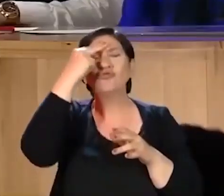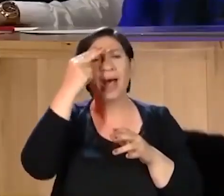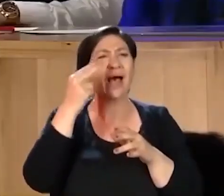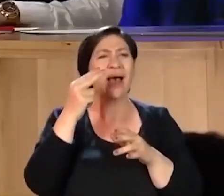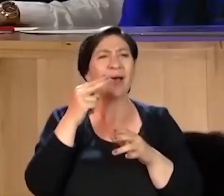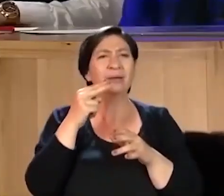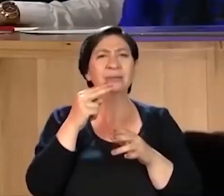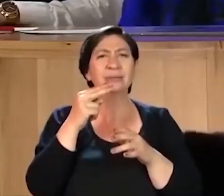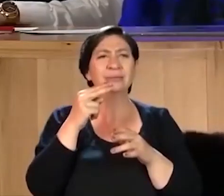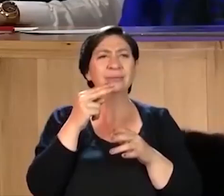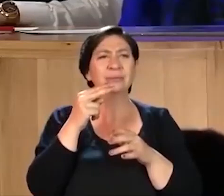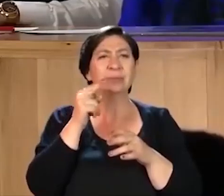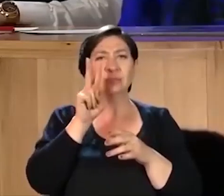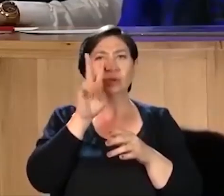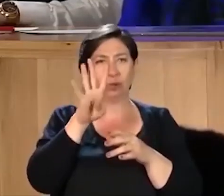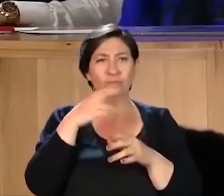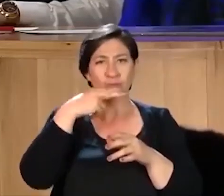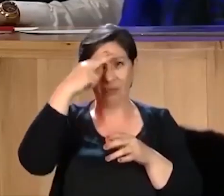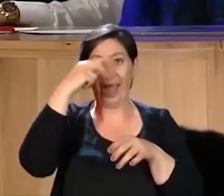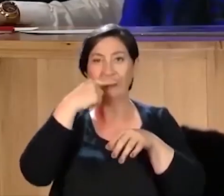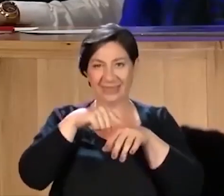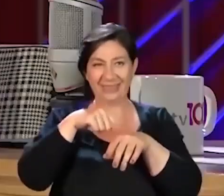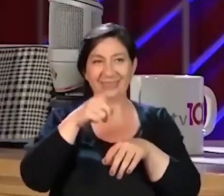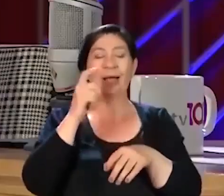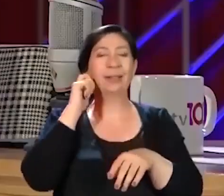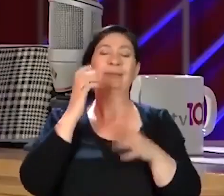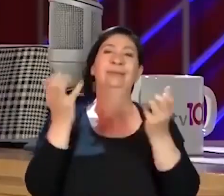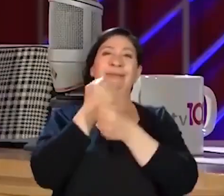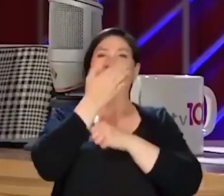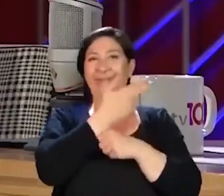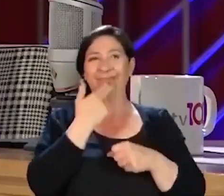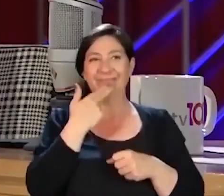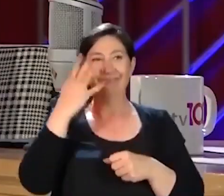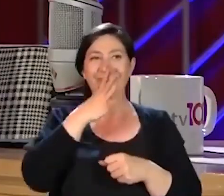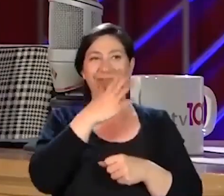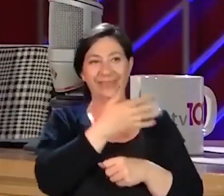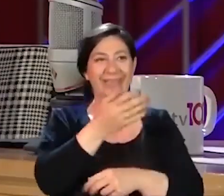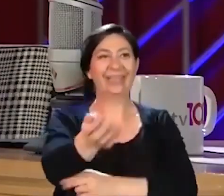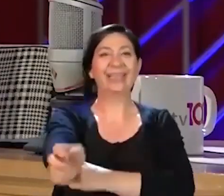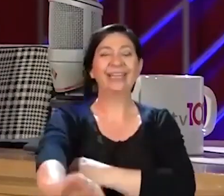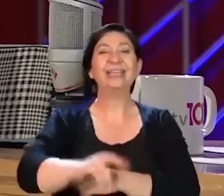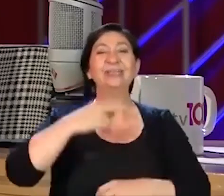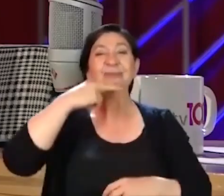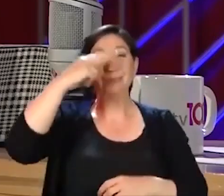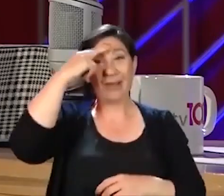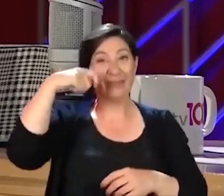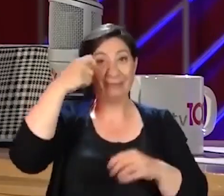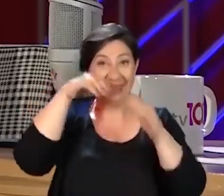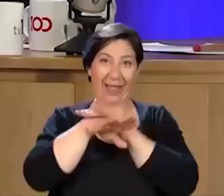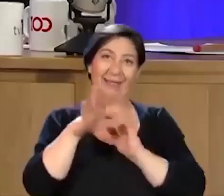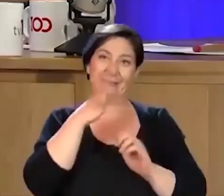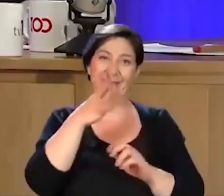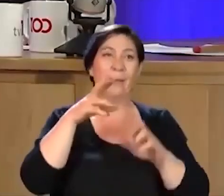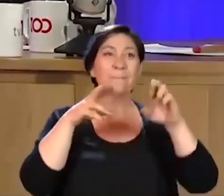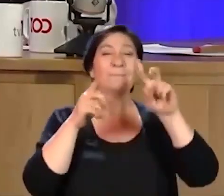diye. Cuma sen girer. Sen eminsin cuma olduğundan. Ha, Allah'tan evet. Filmden cuma girer tabii de. Hey,